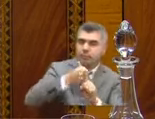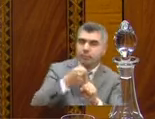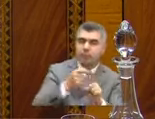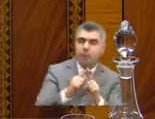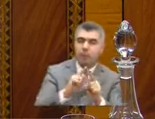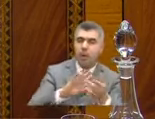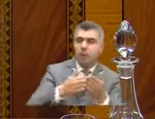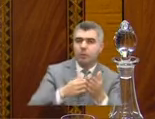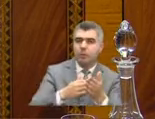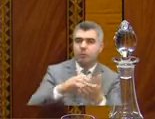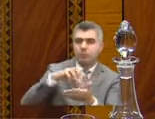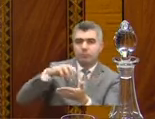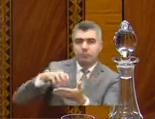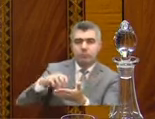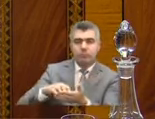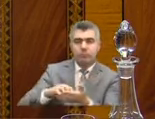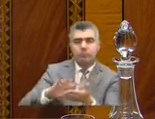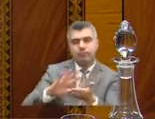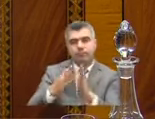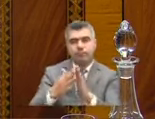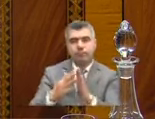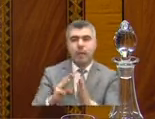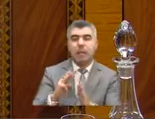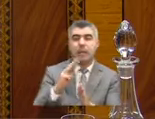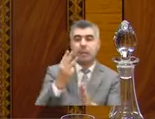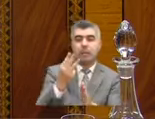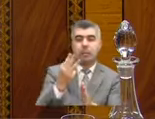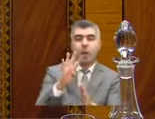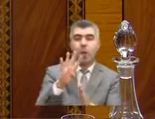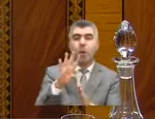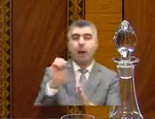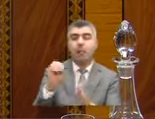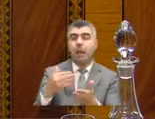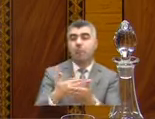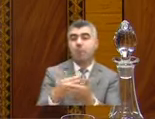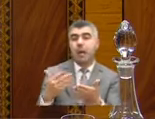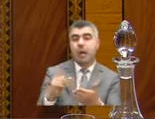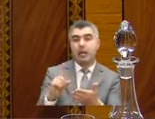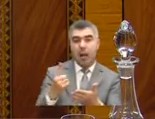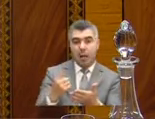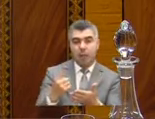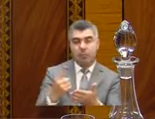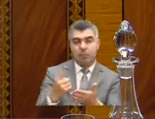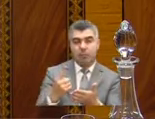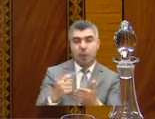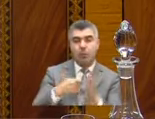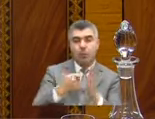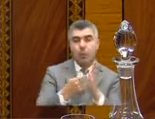الاستثمار العمومي ليبلغ 340 مليار درهم برسم